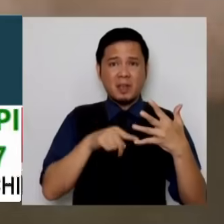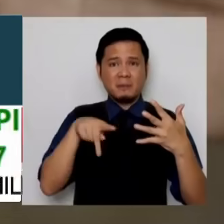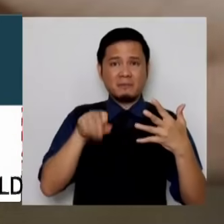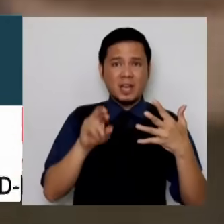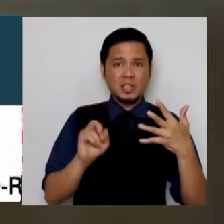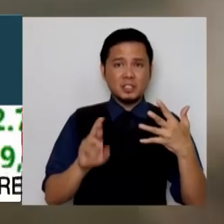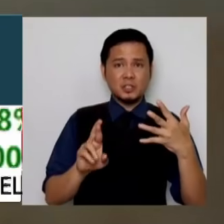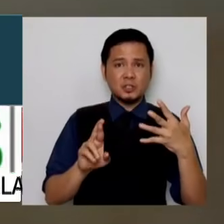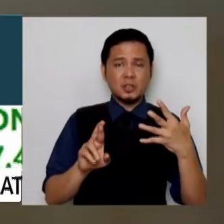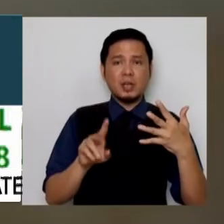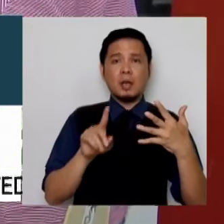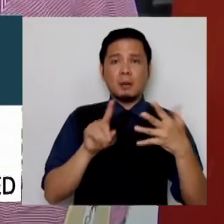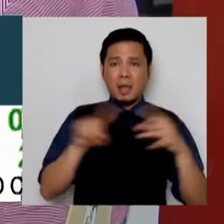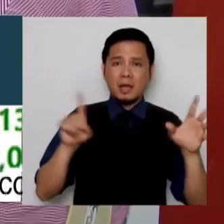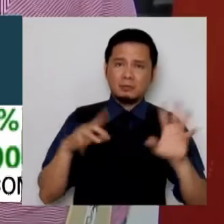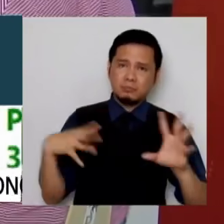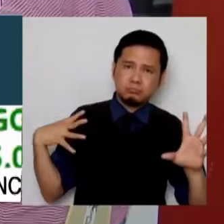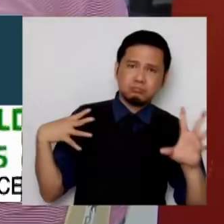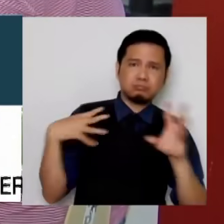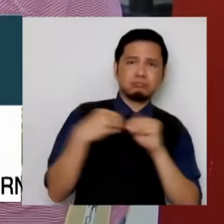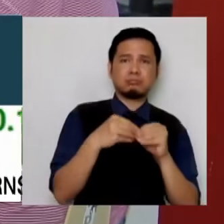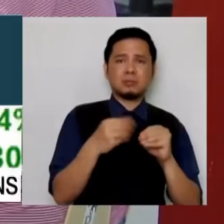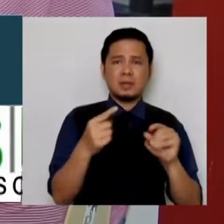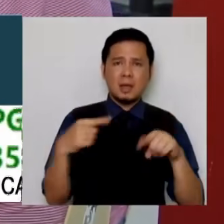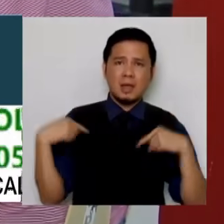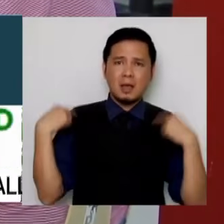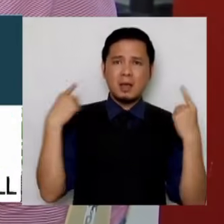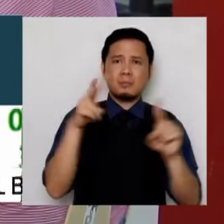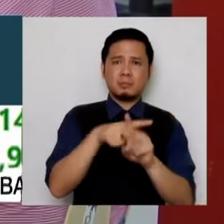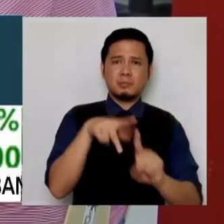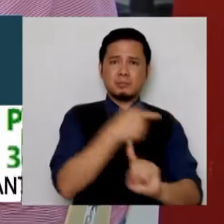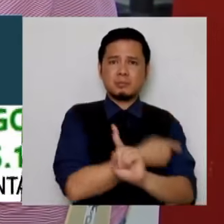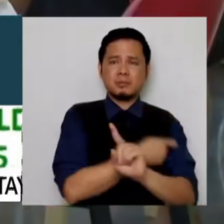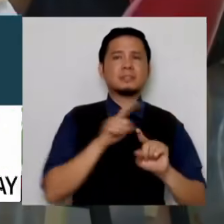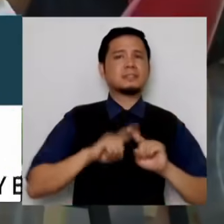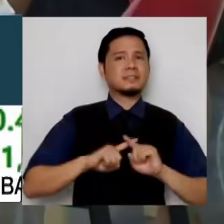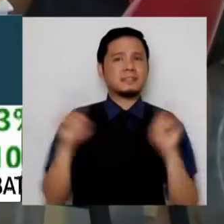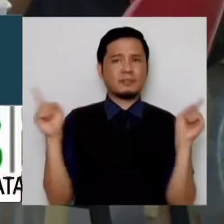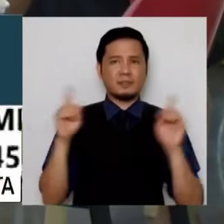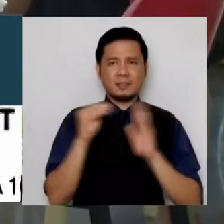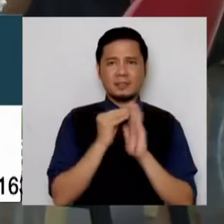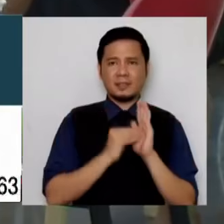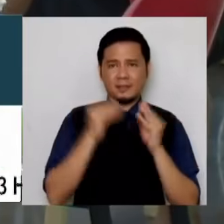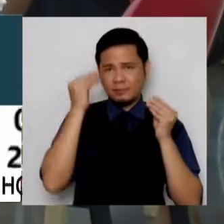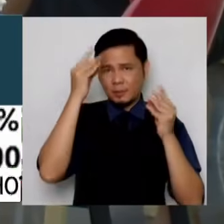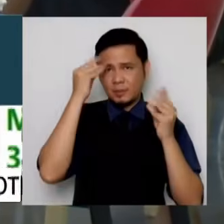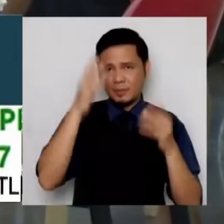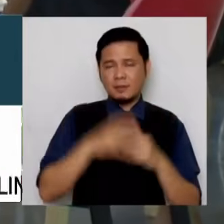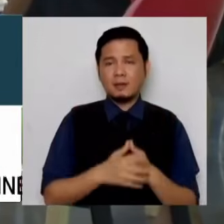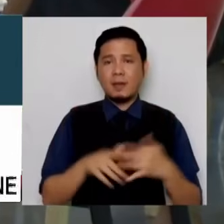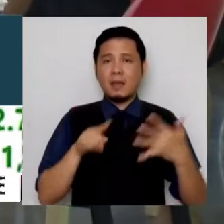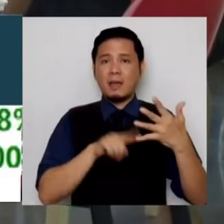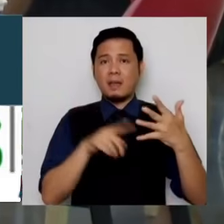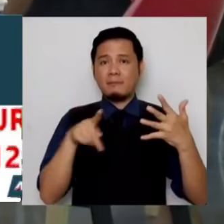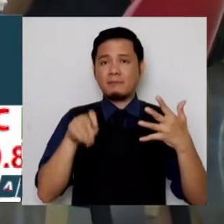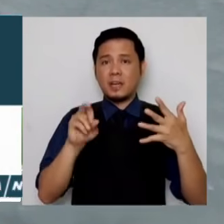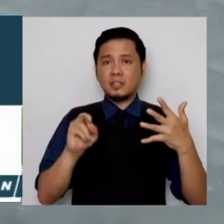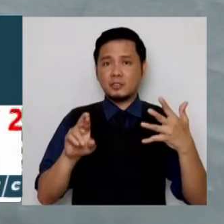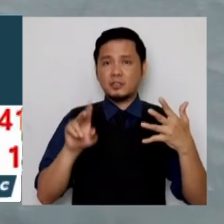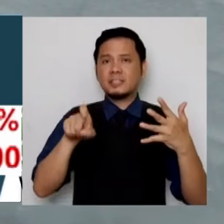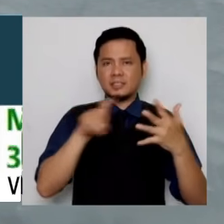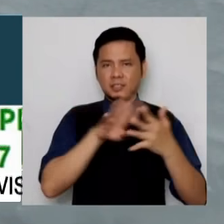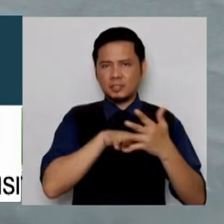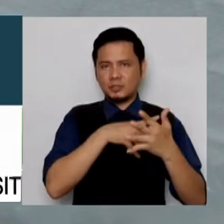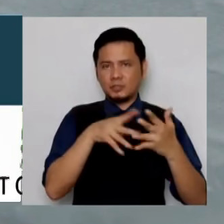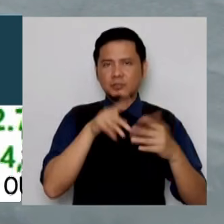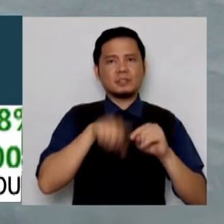sa totoo, pagdating sa rollout, nagiging iba. Because, bakit ganun? Pfizer, kailangan mag-schedule tayo. Okay? Hindi pwede